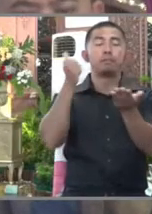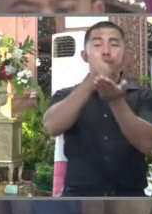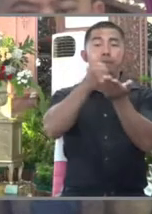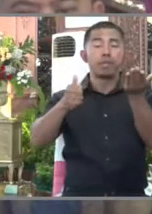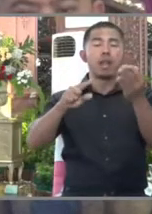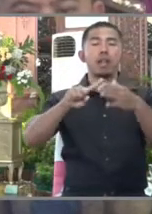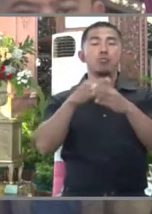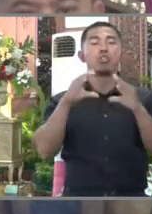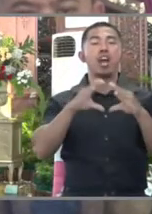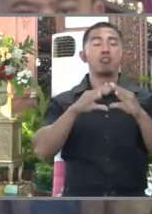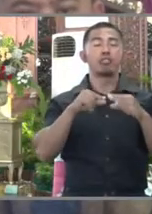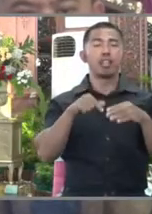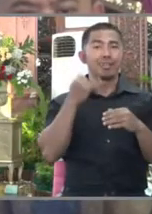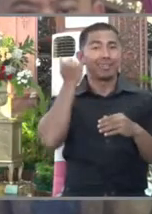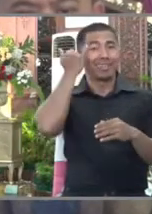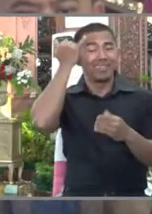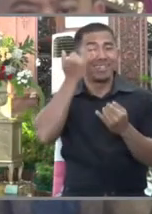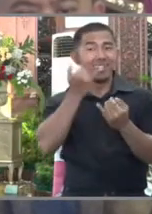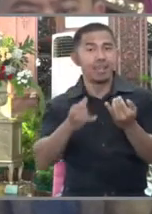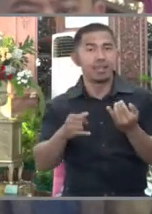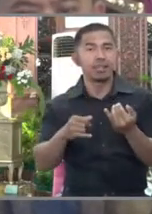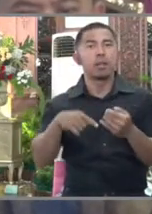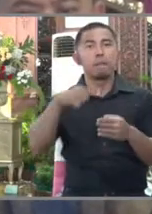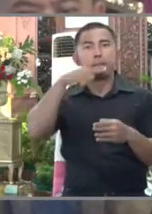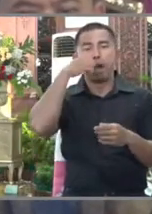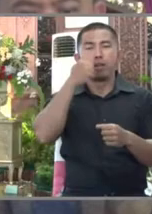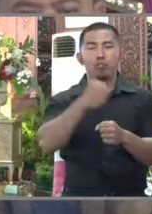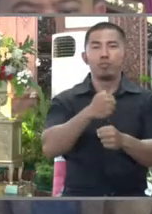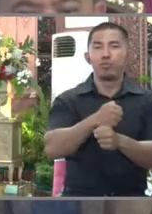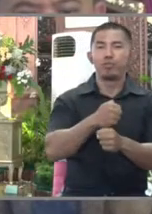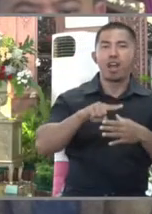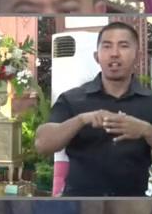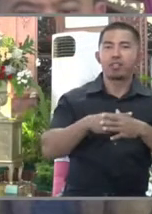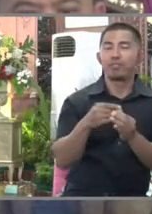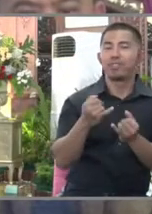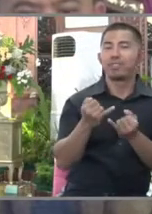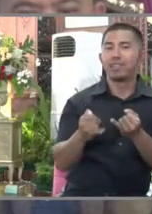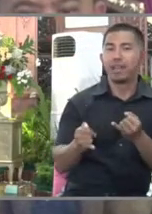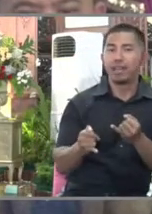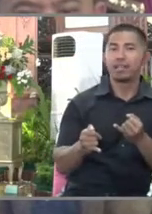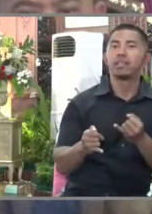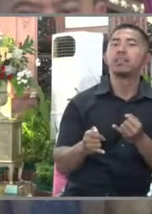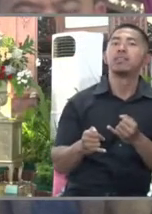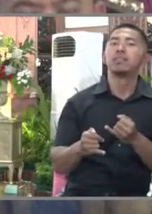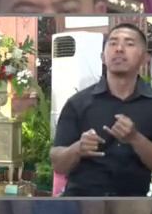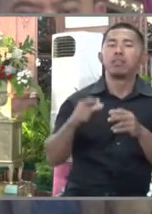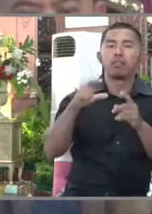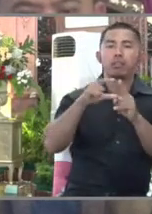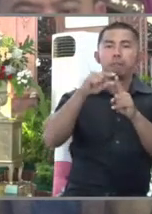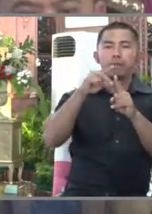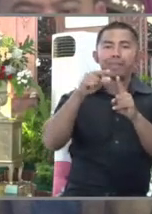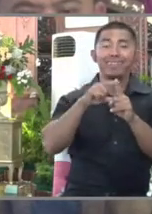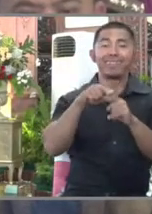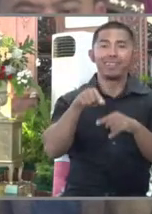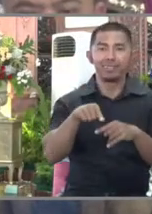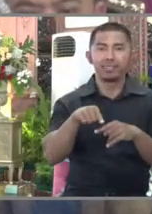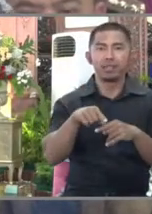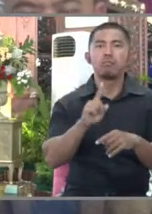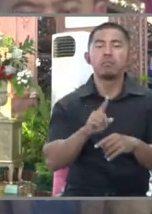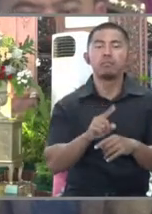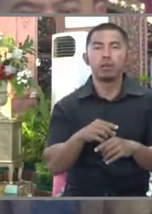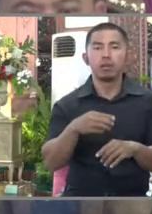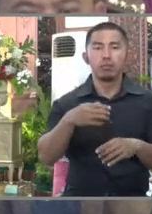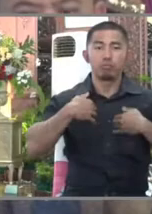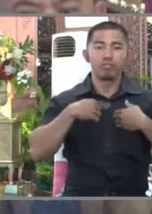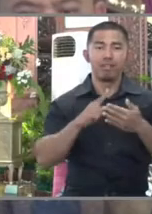bahwa aspirasi baik dari Pak Gubernur maupun dari, kalau yang dari DPRD, karena kita